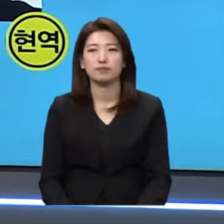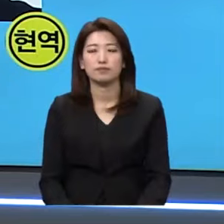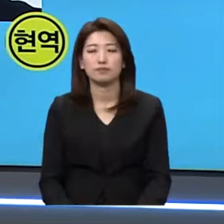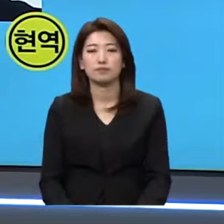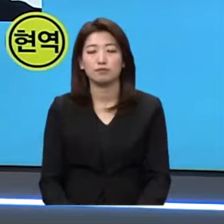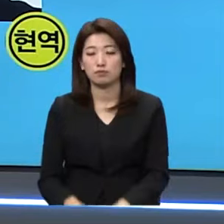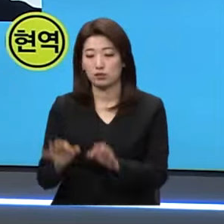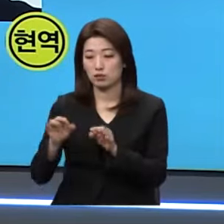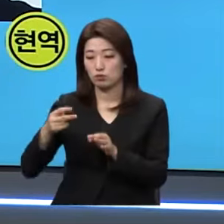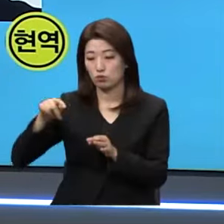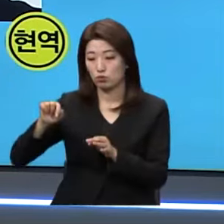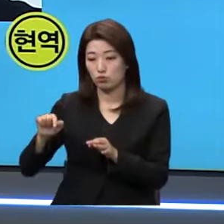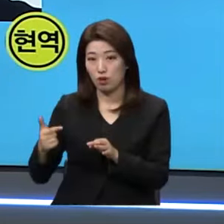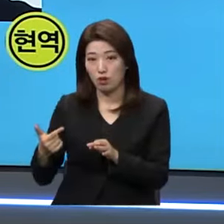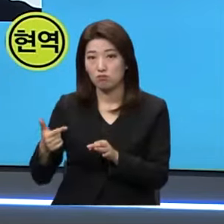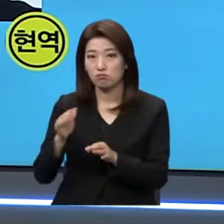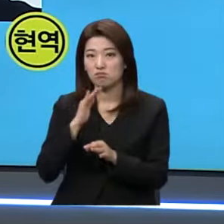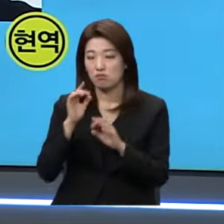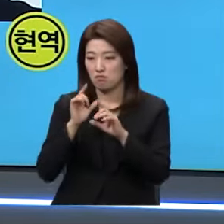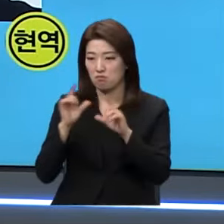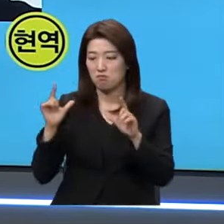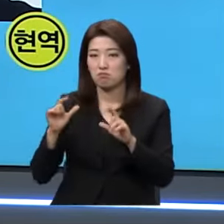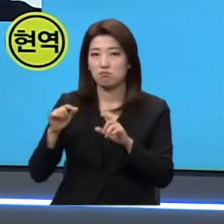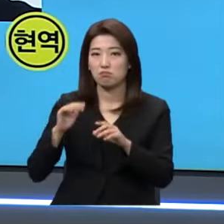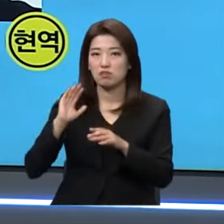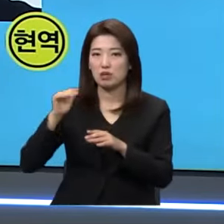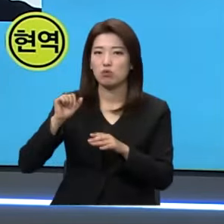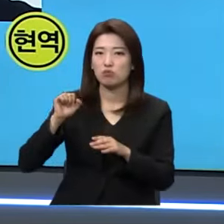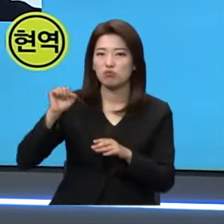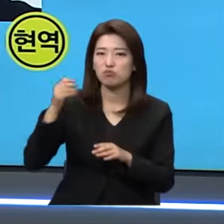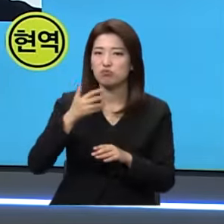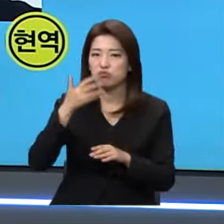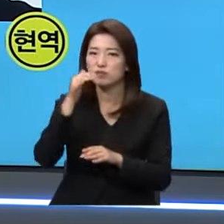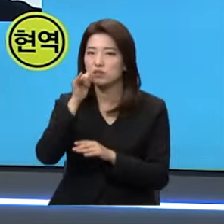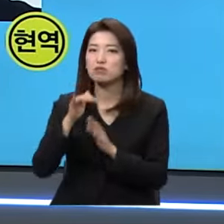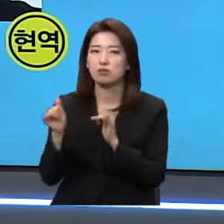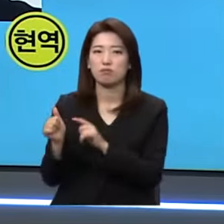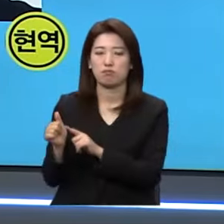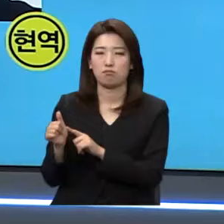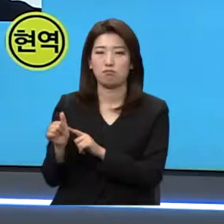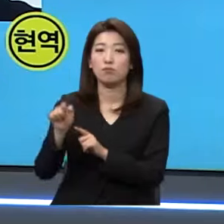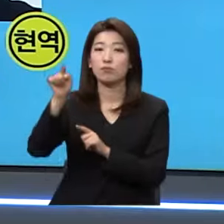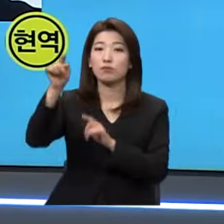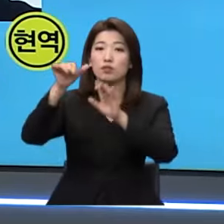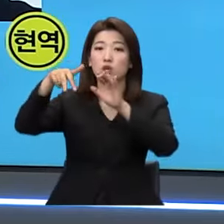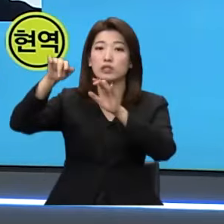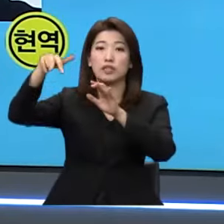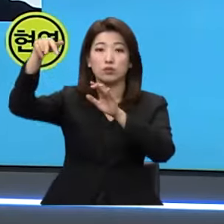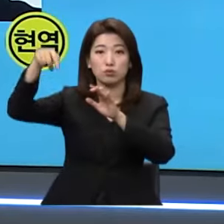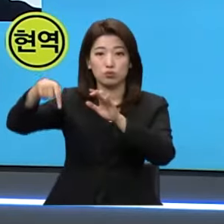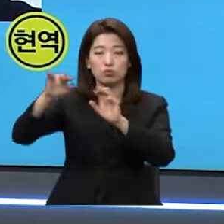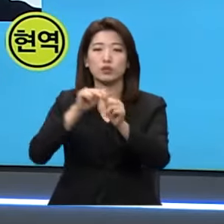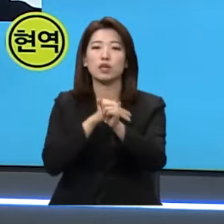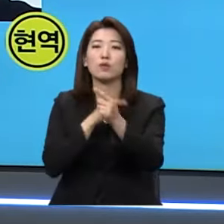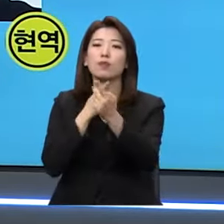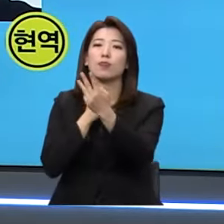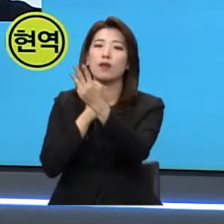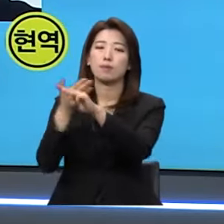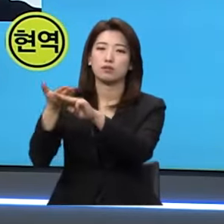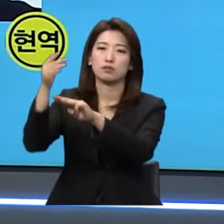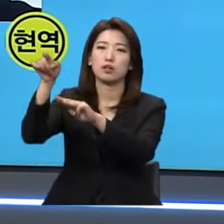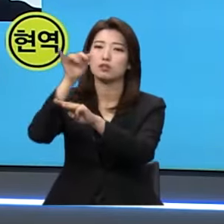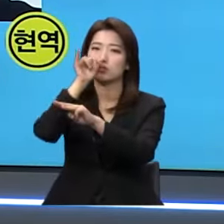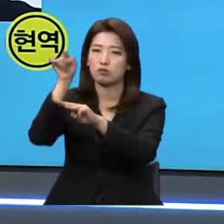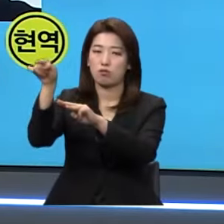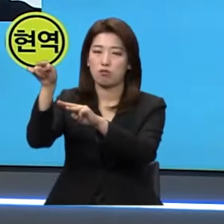김두관 의원도 대선주자급이 그러니까 지금 다들 중진들이 맞서서 직접 여기로 가서